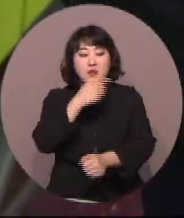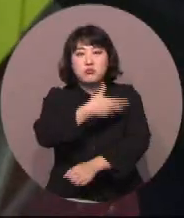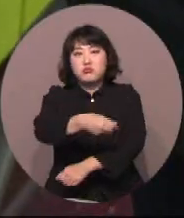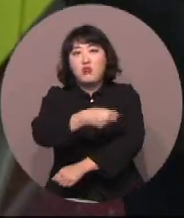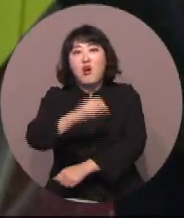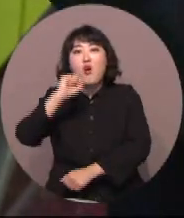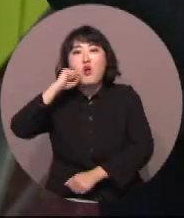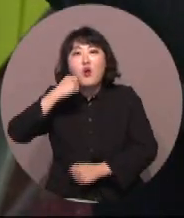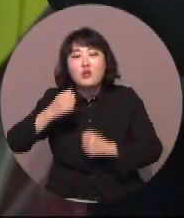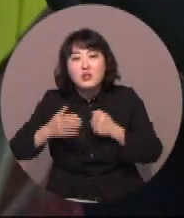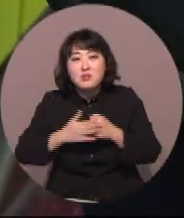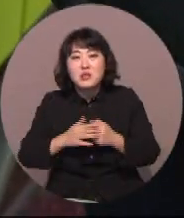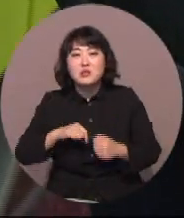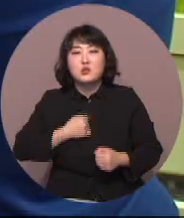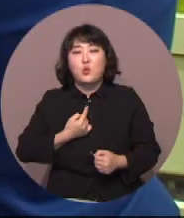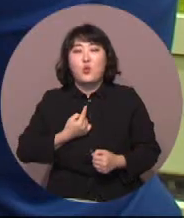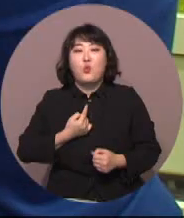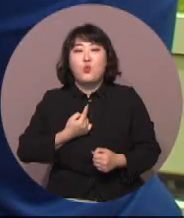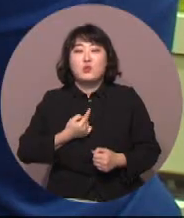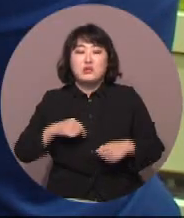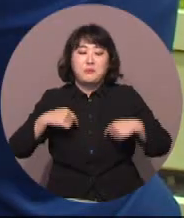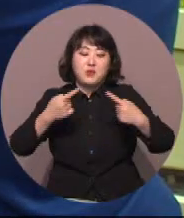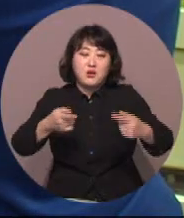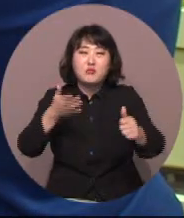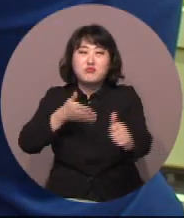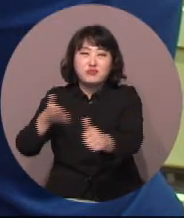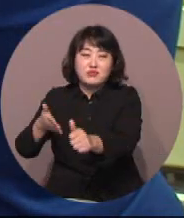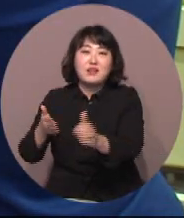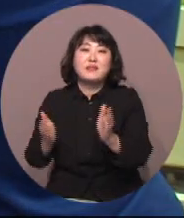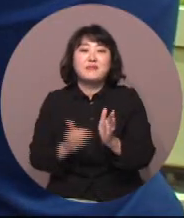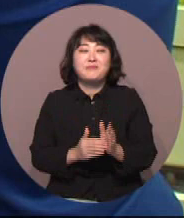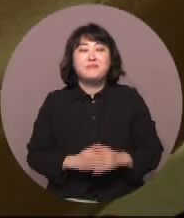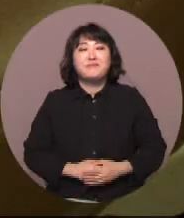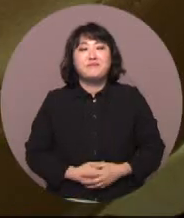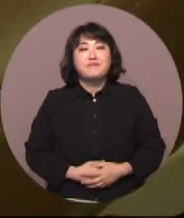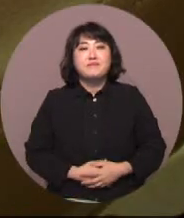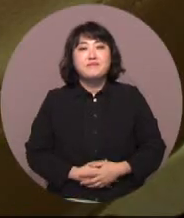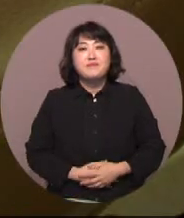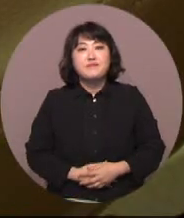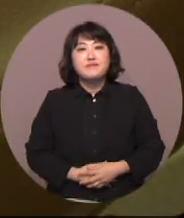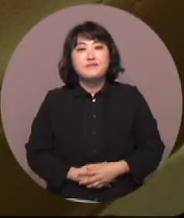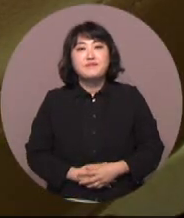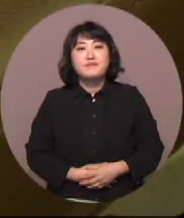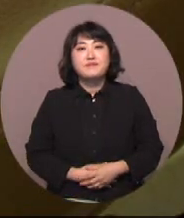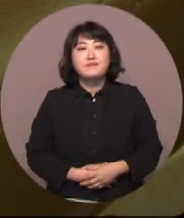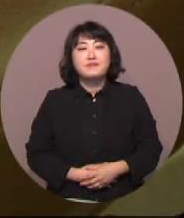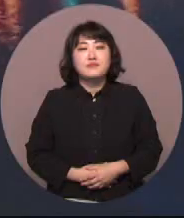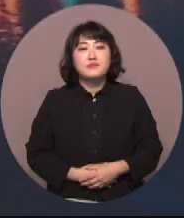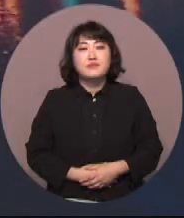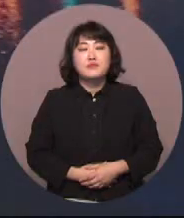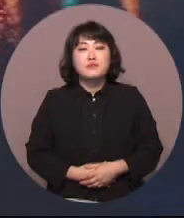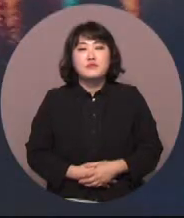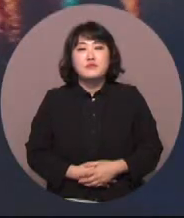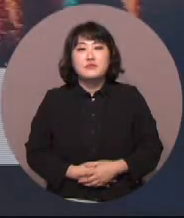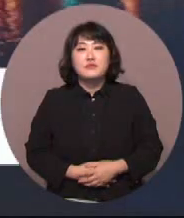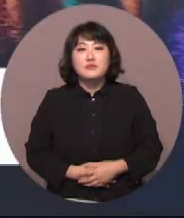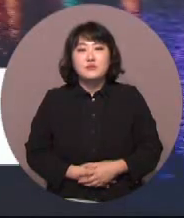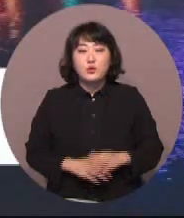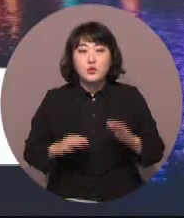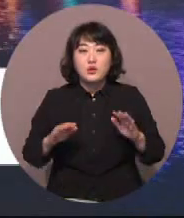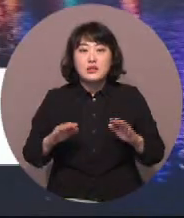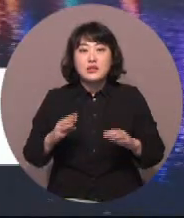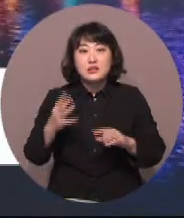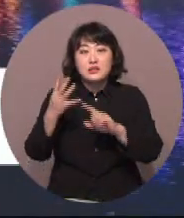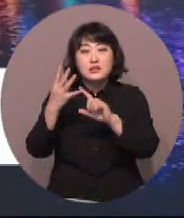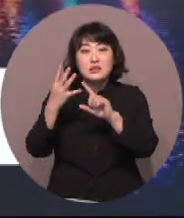가능한 시민들의 자발적인 참여를 당부했습니다 mbc 뉴스 u 농성 입니다 오는